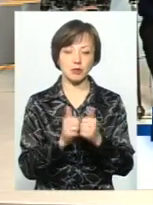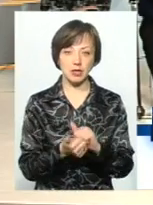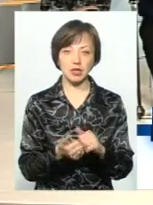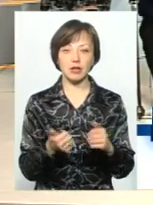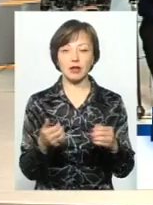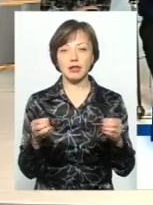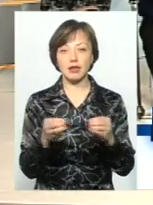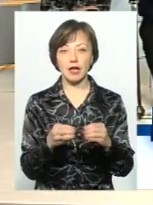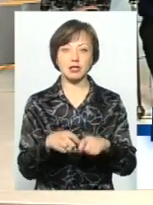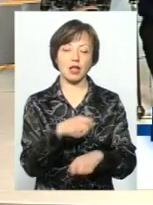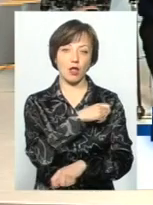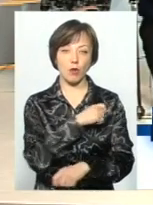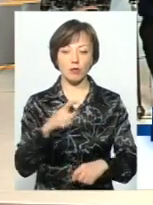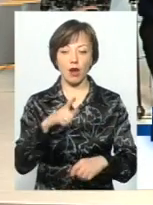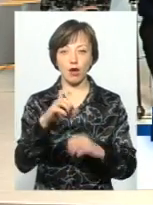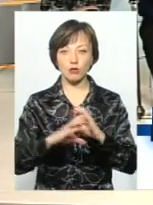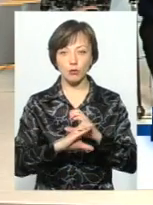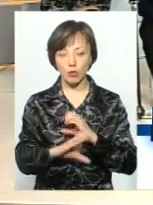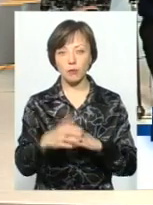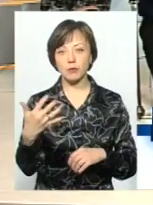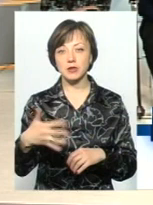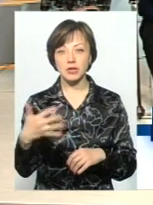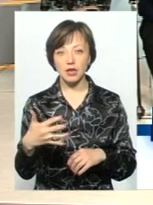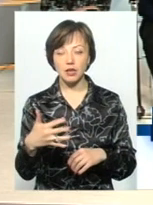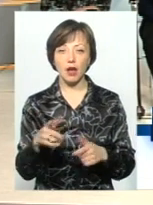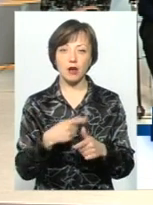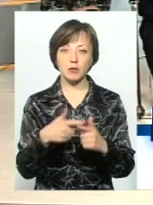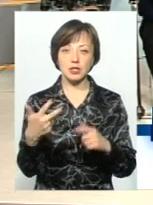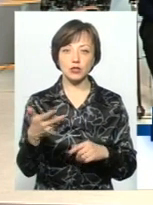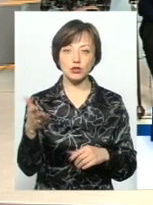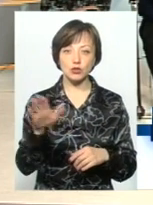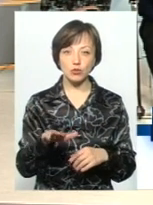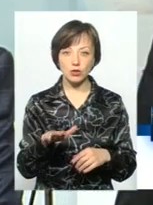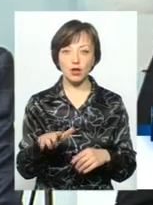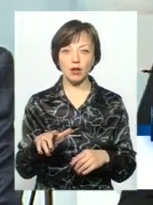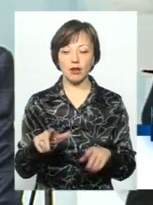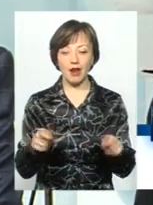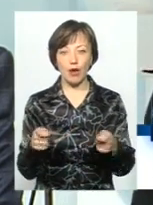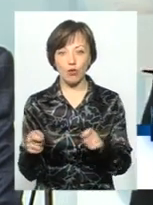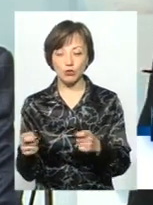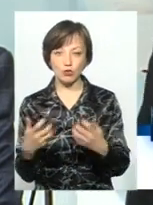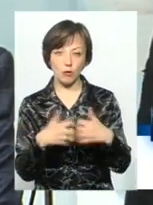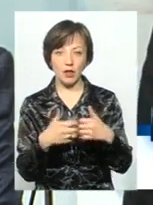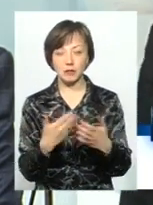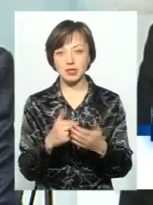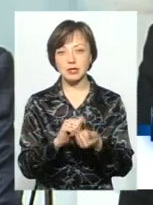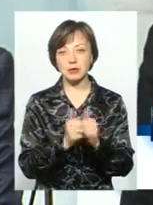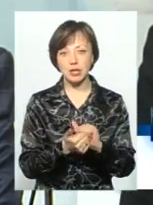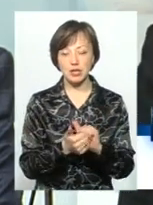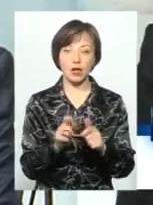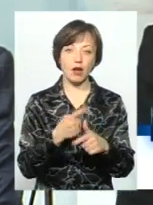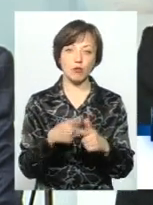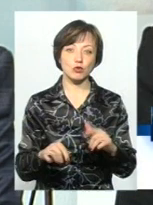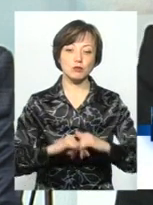10 кілометрів газопроводу, 50 або 30 штук газорюючого обладнання, замінити, допустимо, або